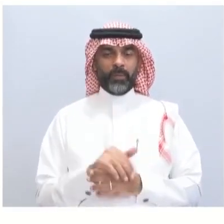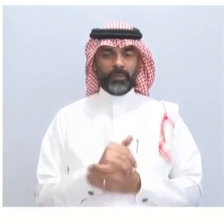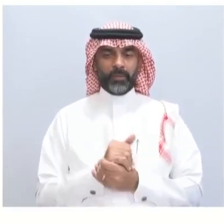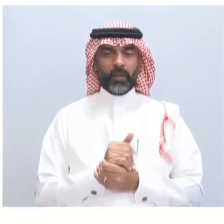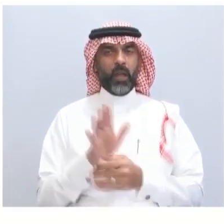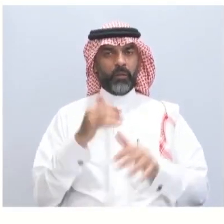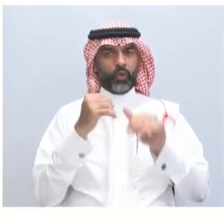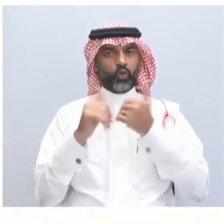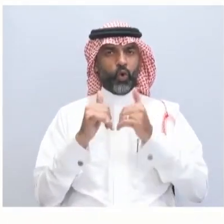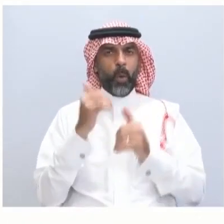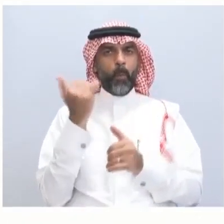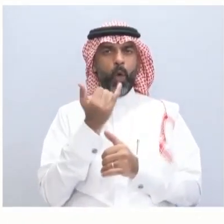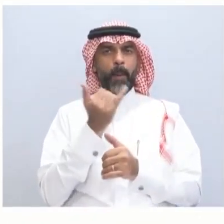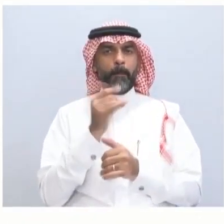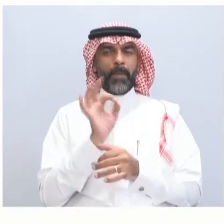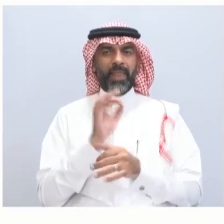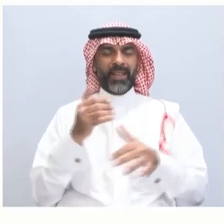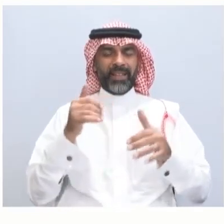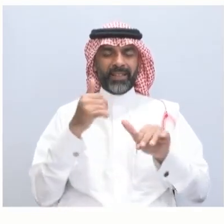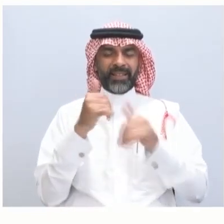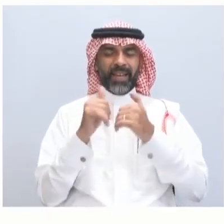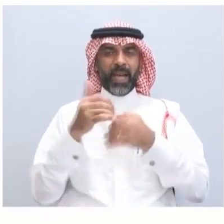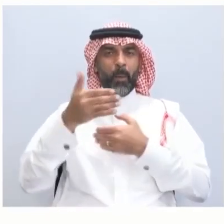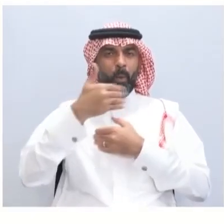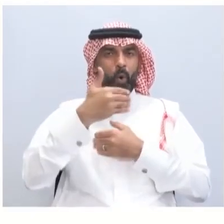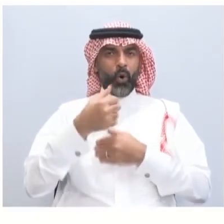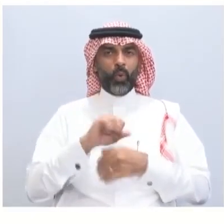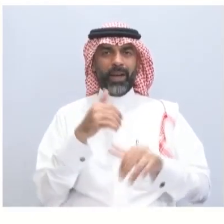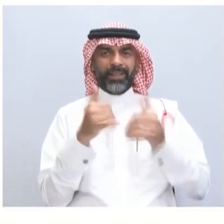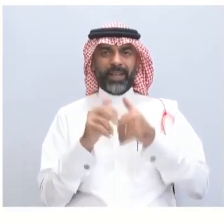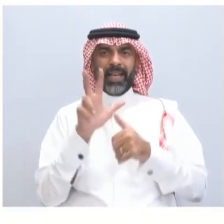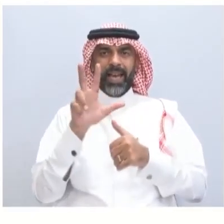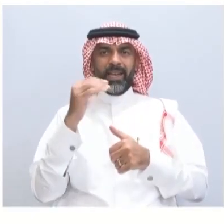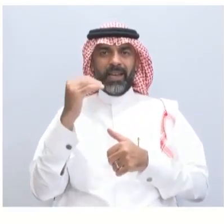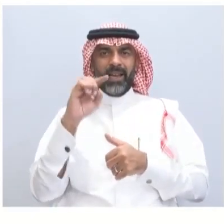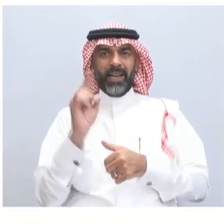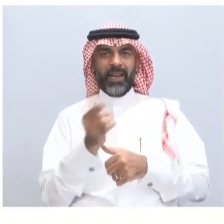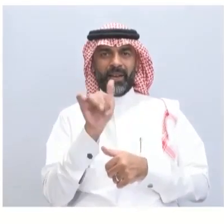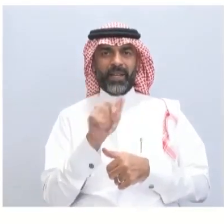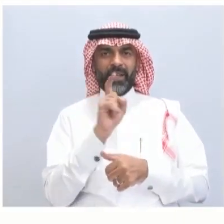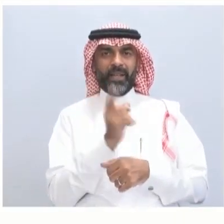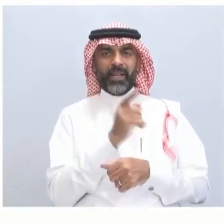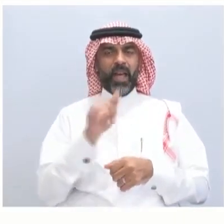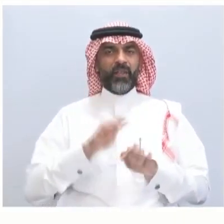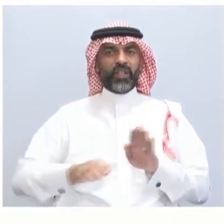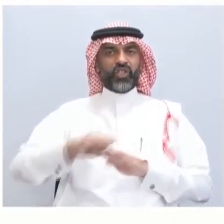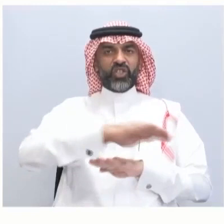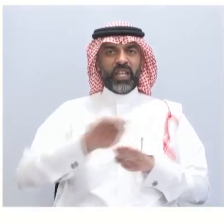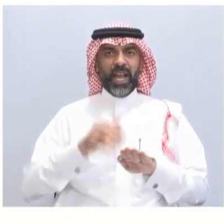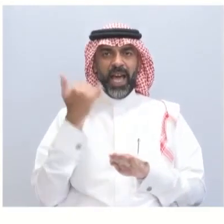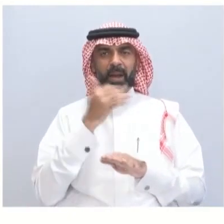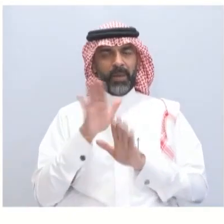وجود طرق مهمه كطريق البخور وطريق الحرير الذين يمران بشبه الجزيره العربيه